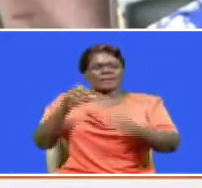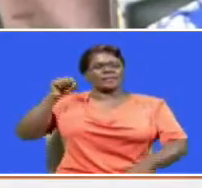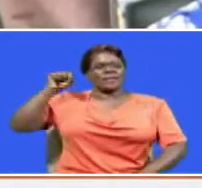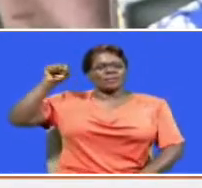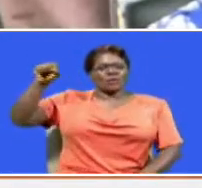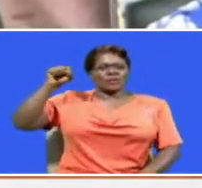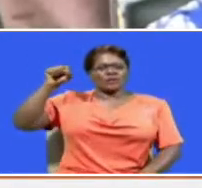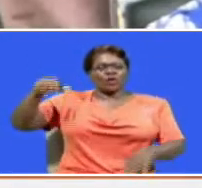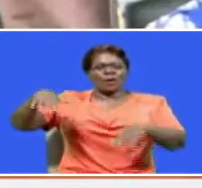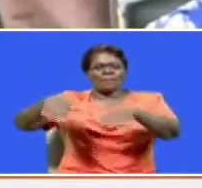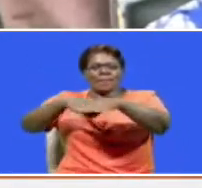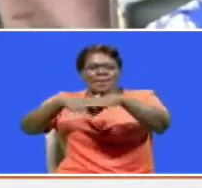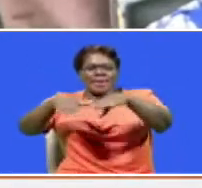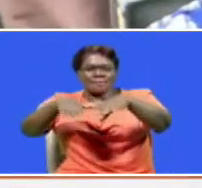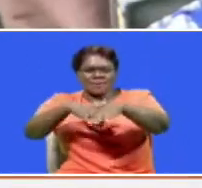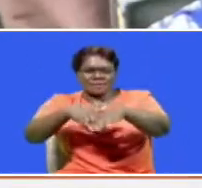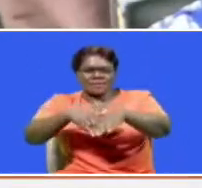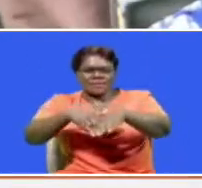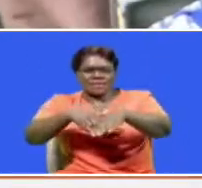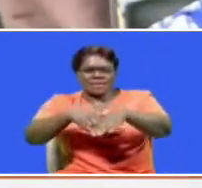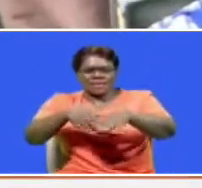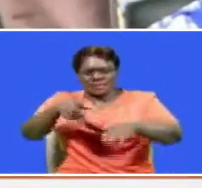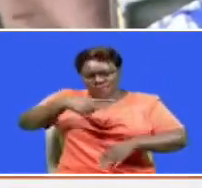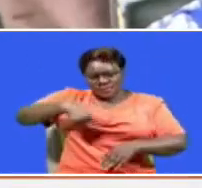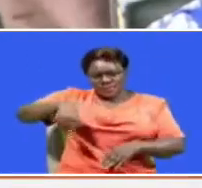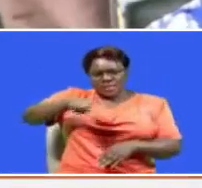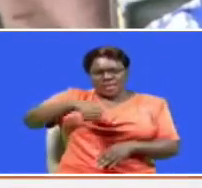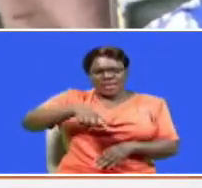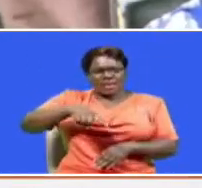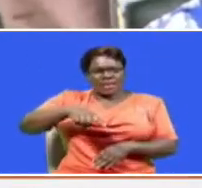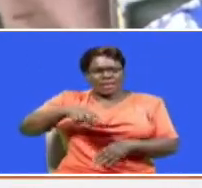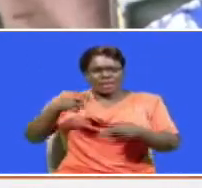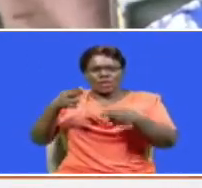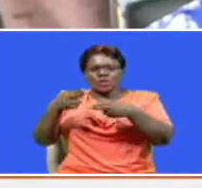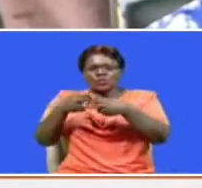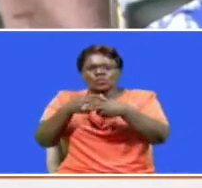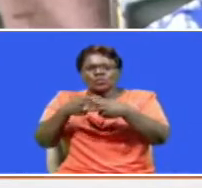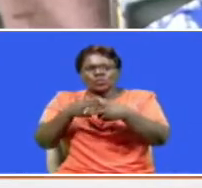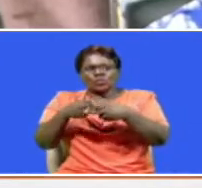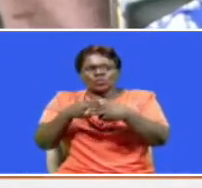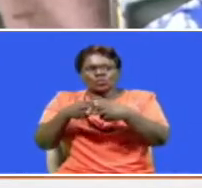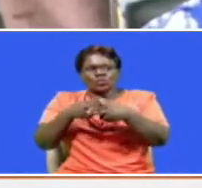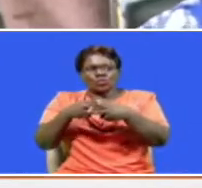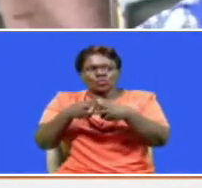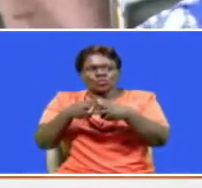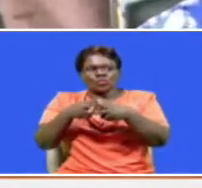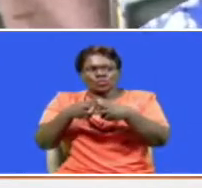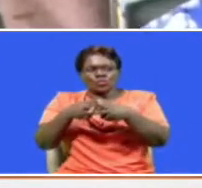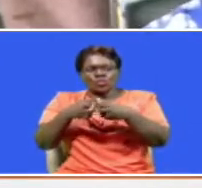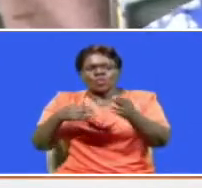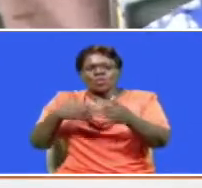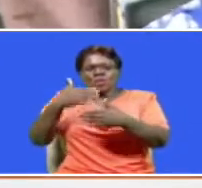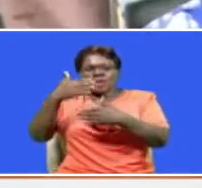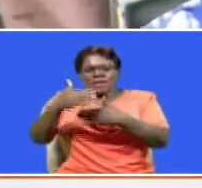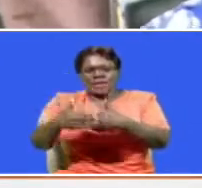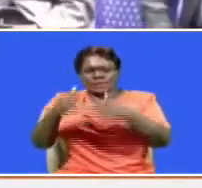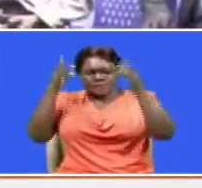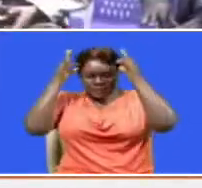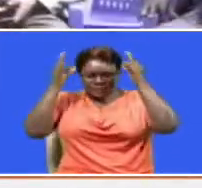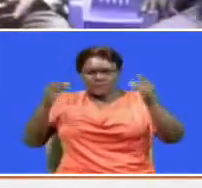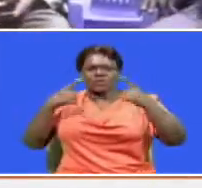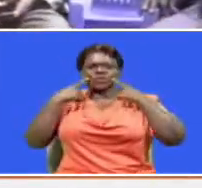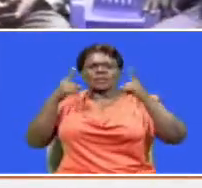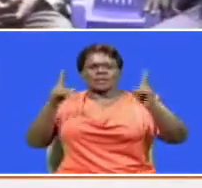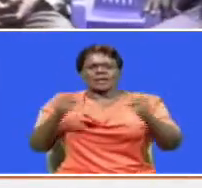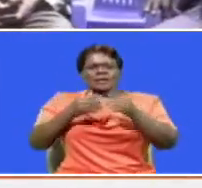party members, we are soon going to state our next move.